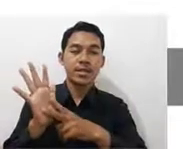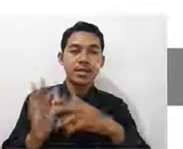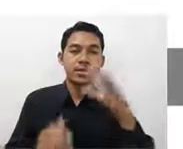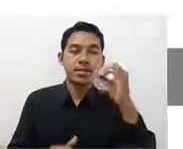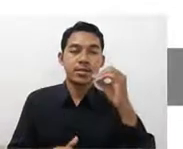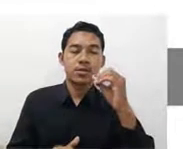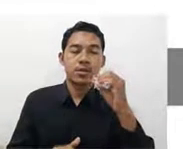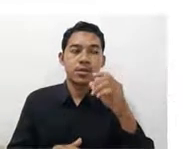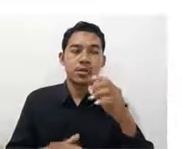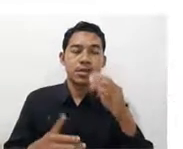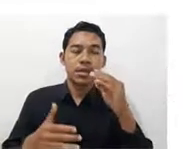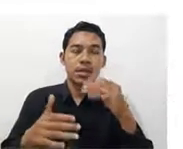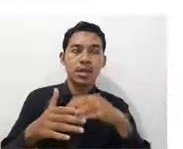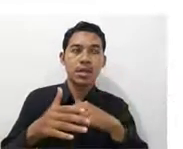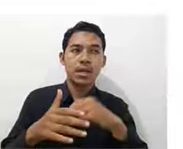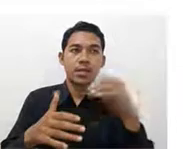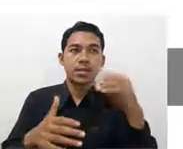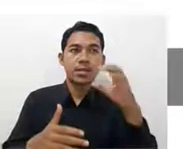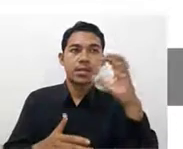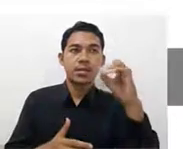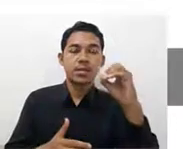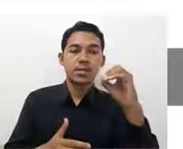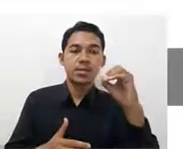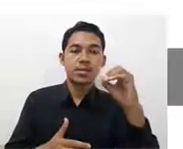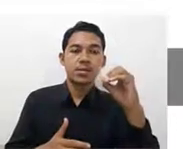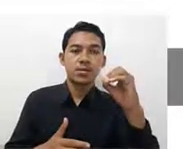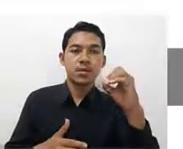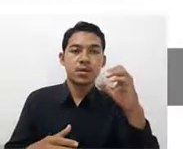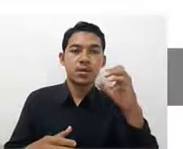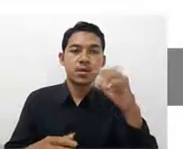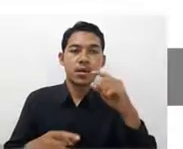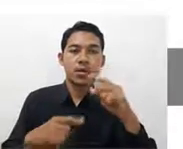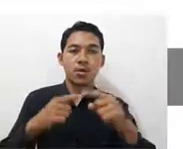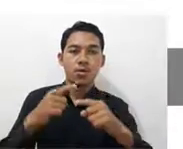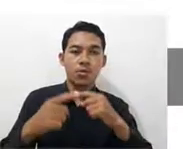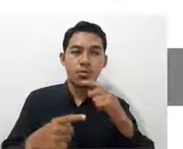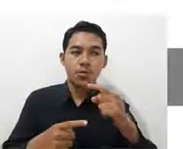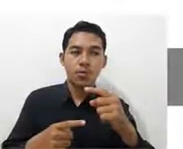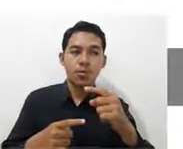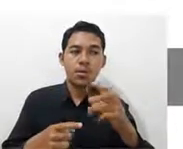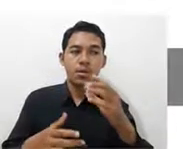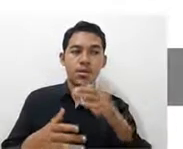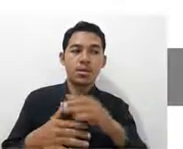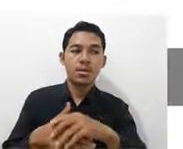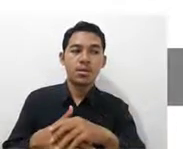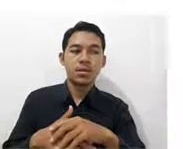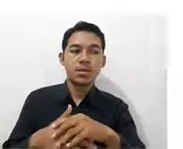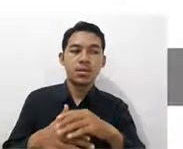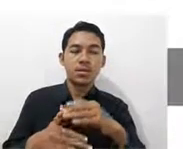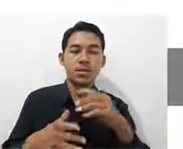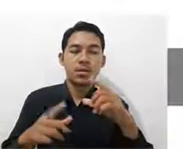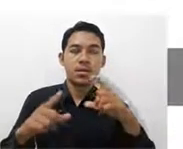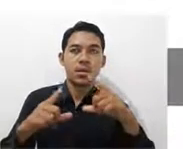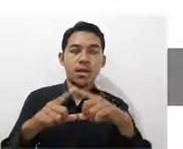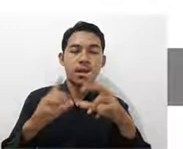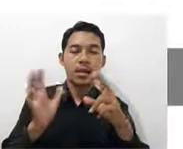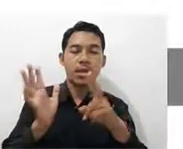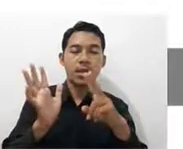0. Nah, selanjutnya di sini 0 dinotkan A kan 0. 0 dinotkan jadi 1,